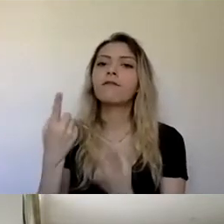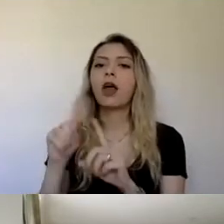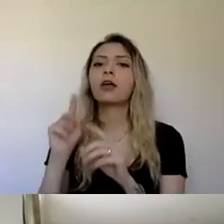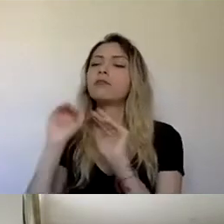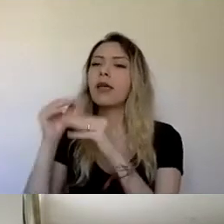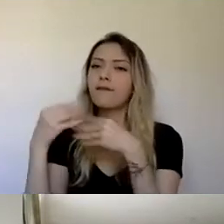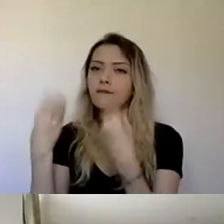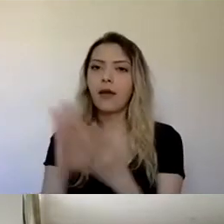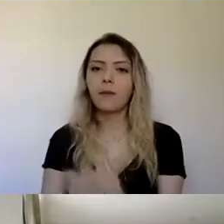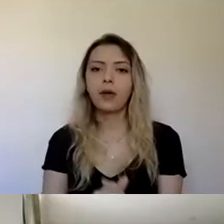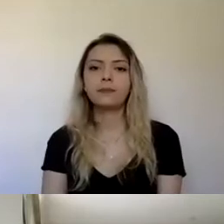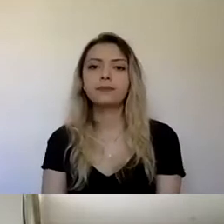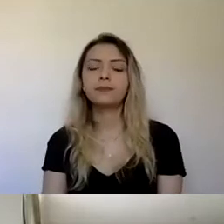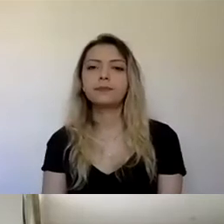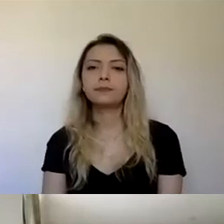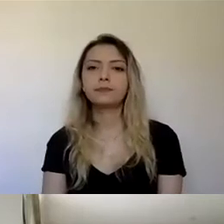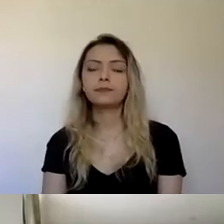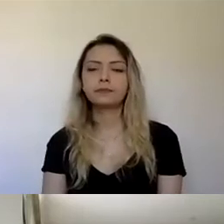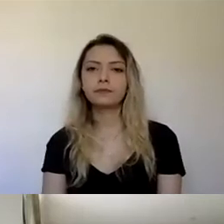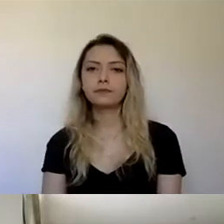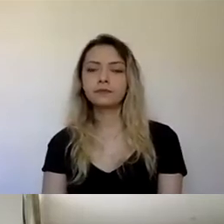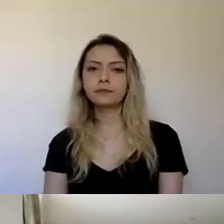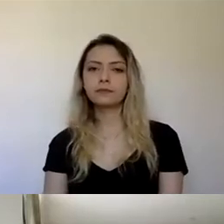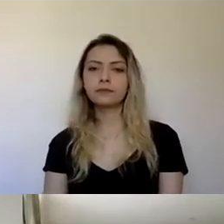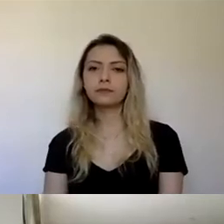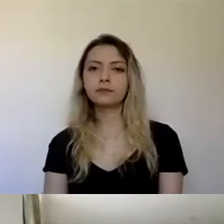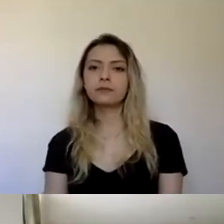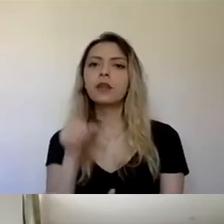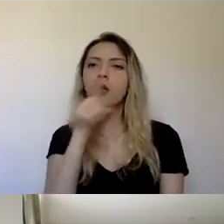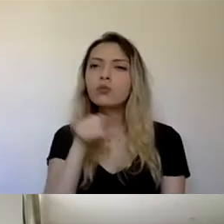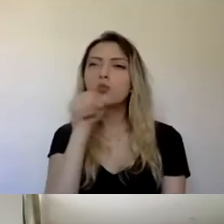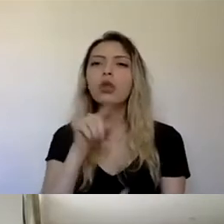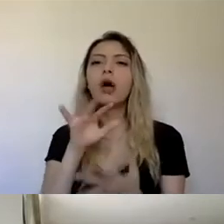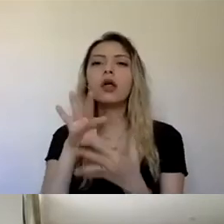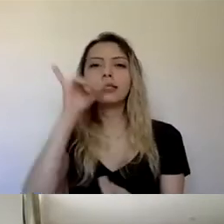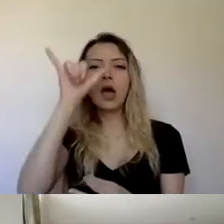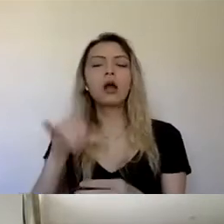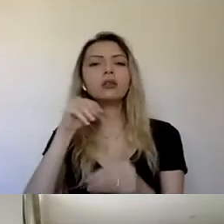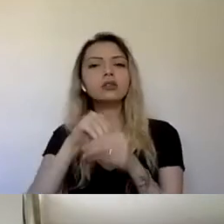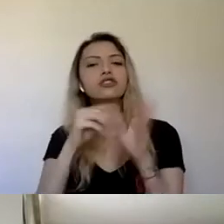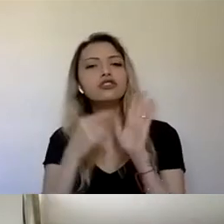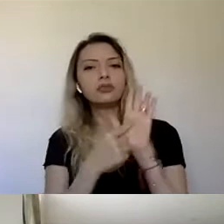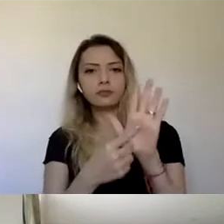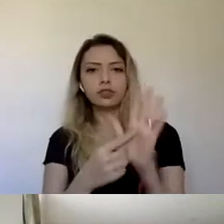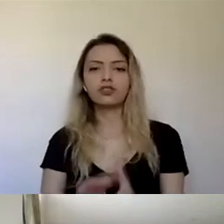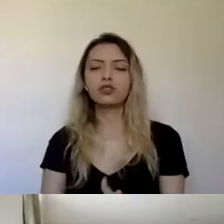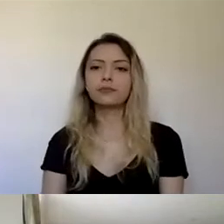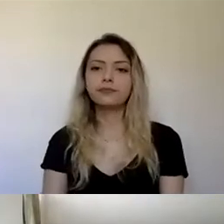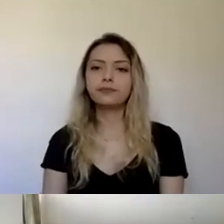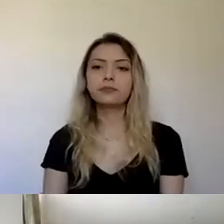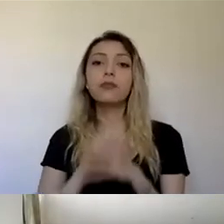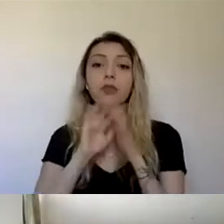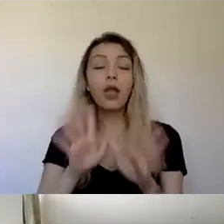yani. Bu bir taraftan bunlar hem insan haklarının amaçlarından hem de aslında